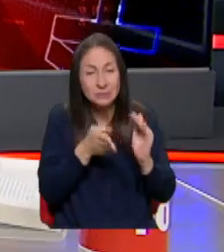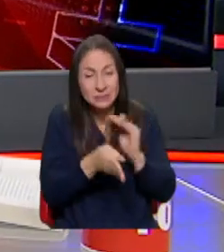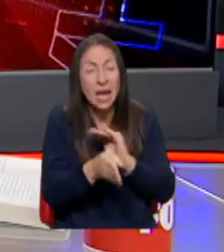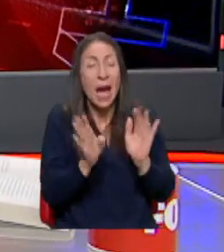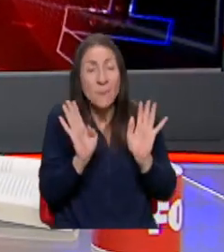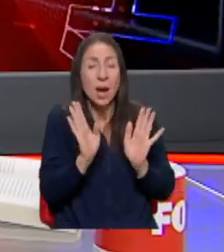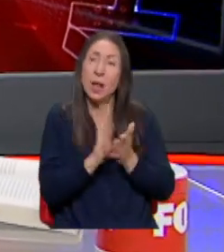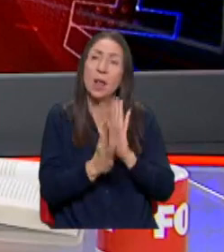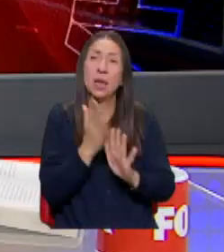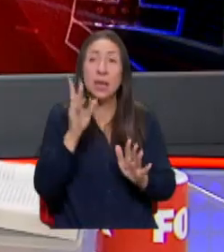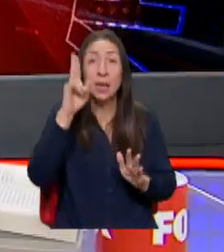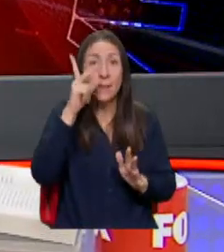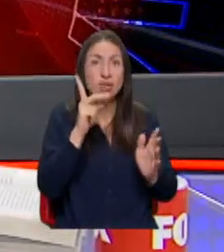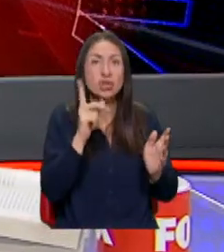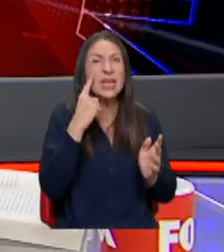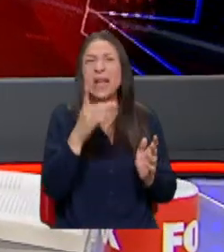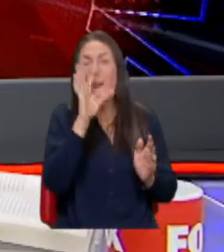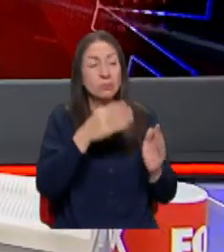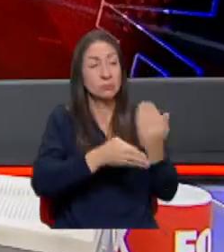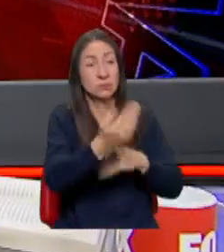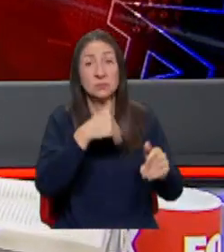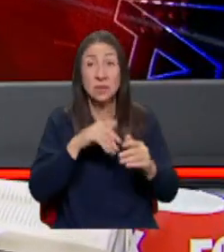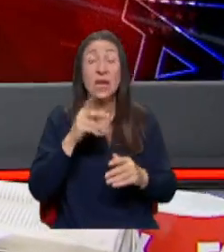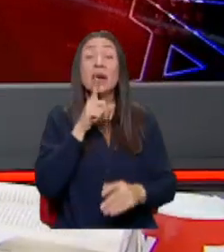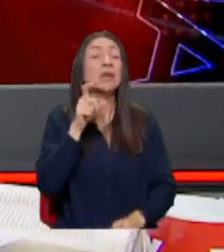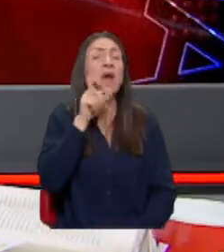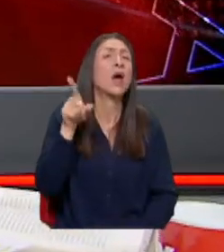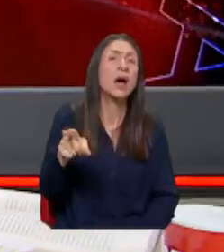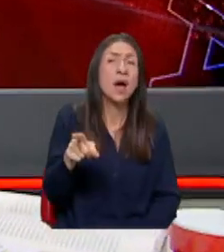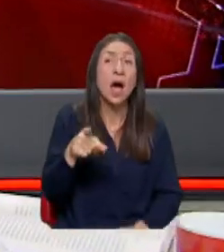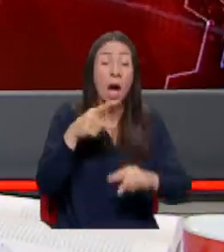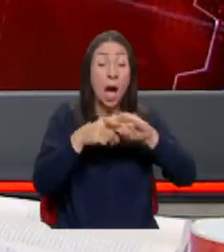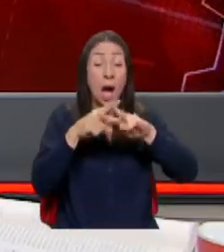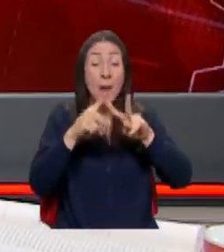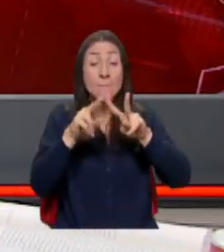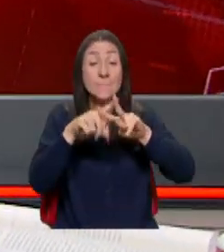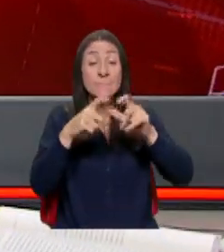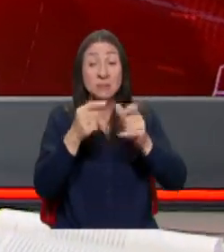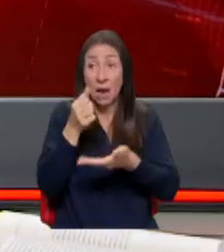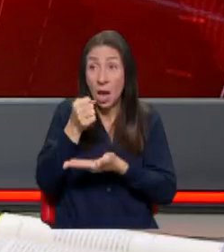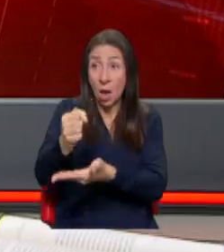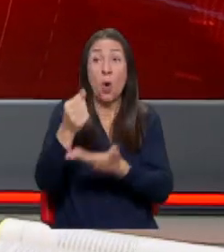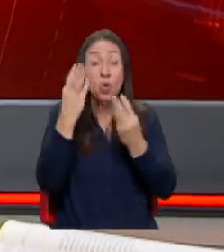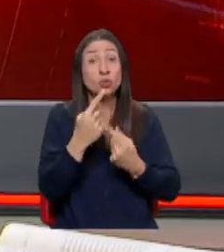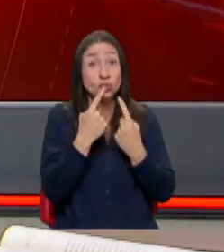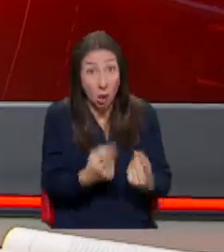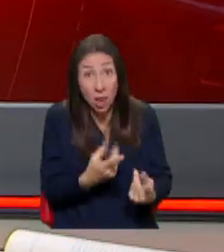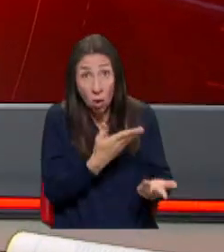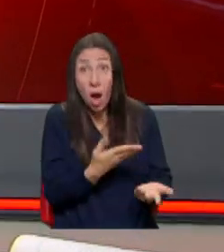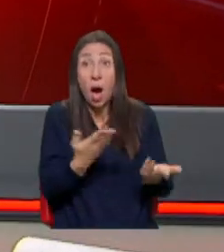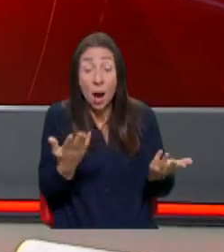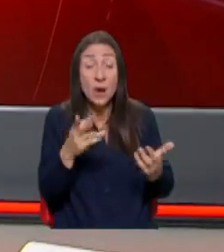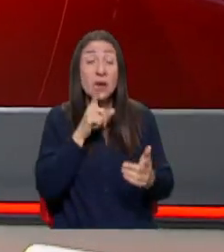ama sadece yabancılar girip çıkabiliyor. Sonra Katar, Hamas'ın finansörlerinden olduğu söyleniyor.